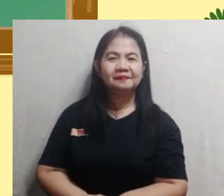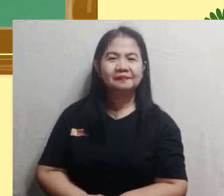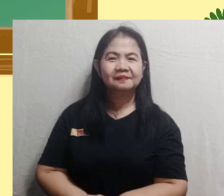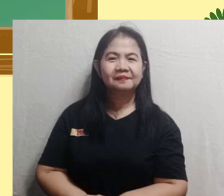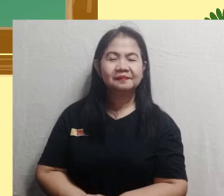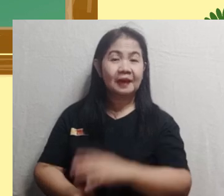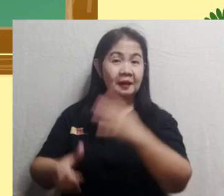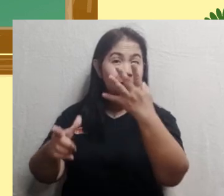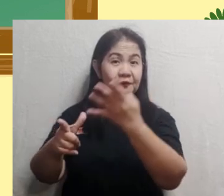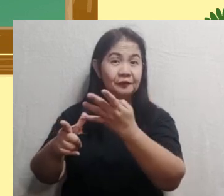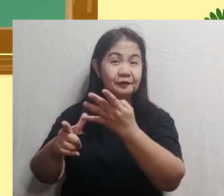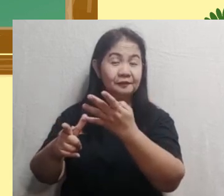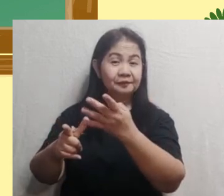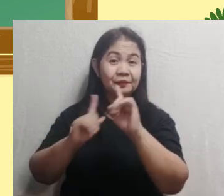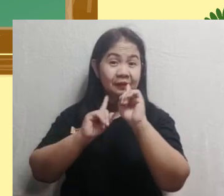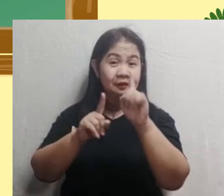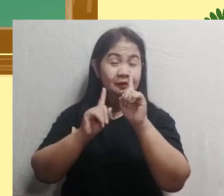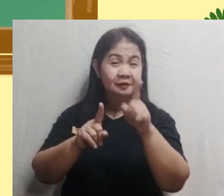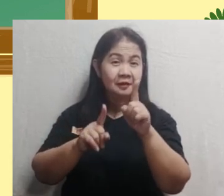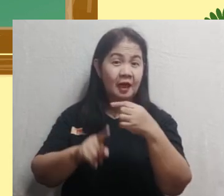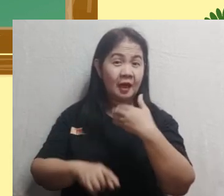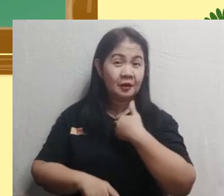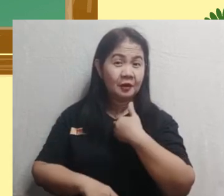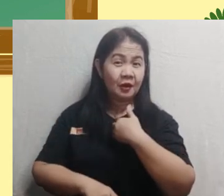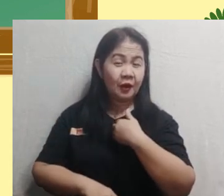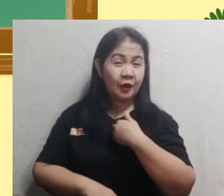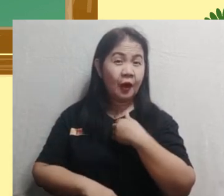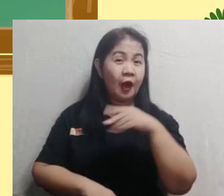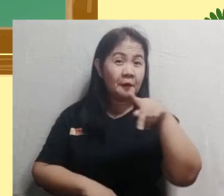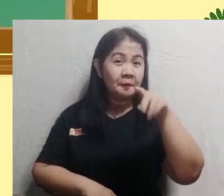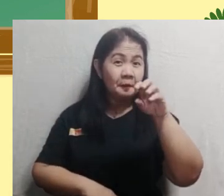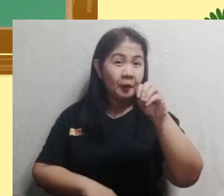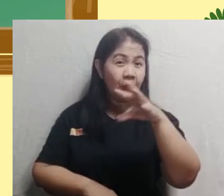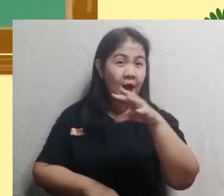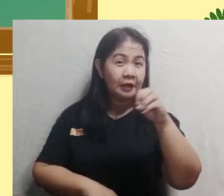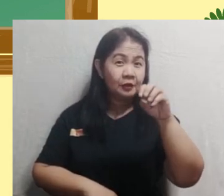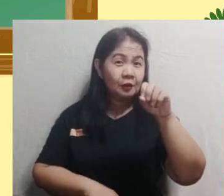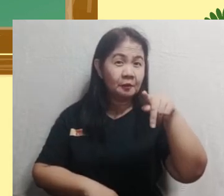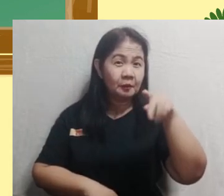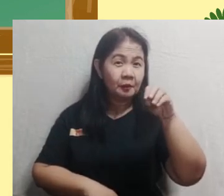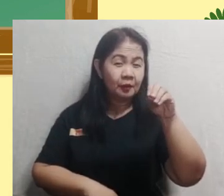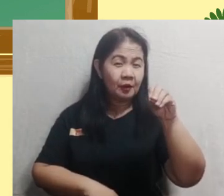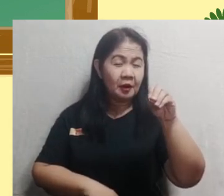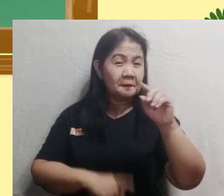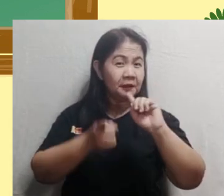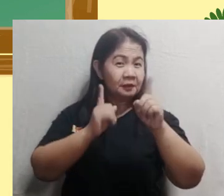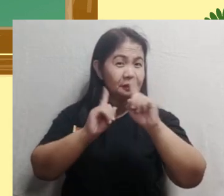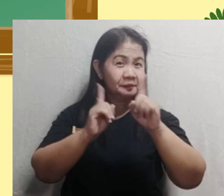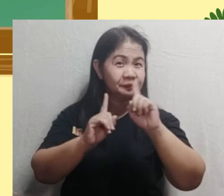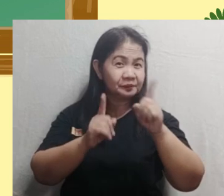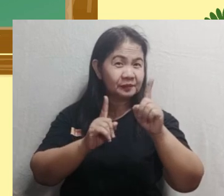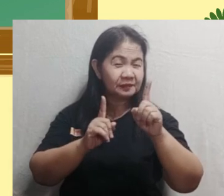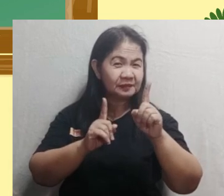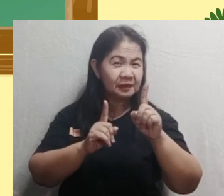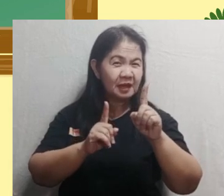Ikaapat, sumasagot ako ng may po at opo sa pakikipag-usap sa nakatatanda sa akin.